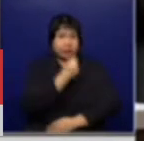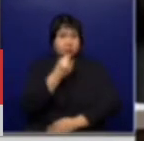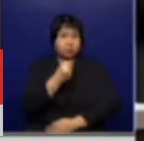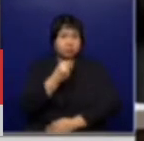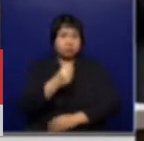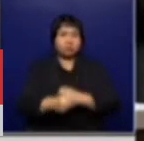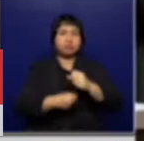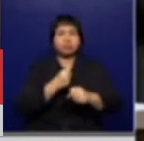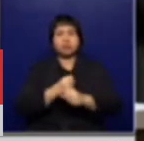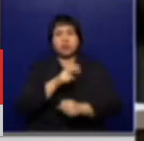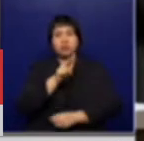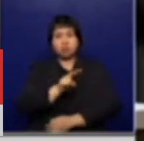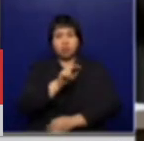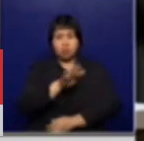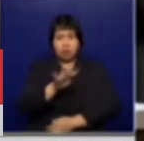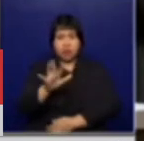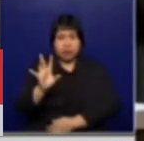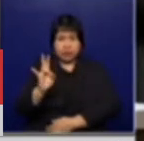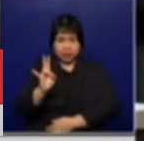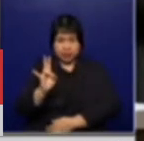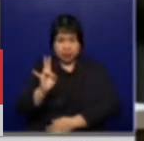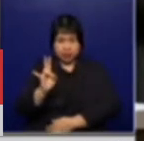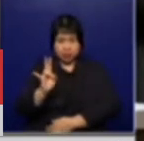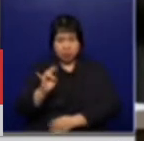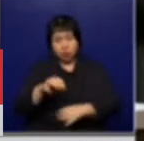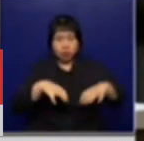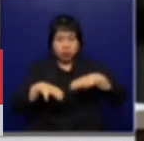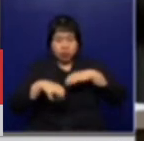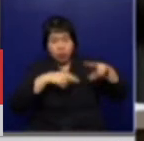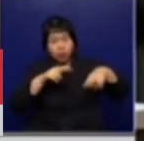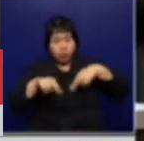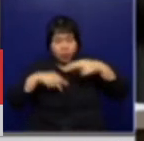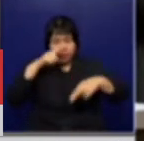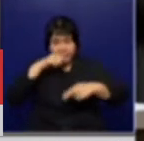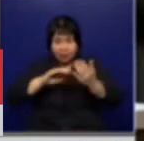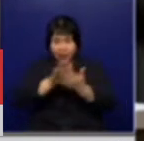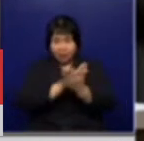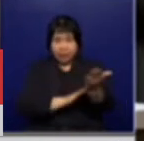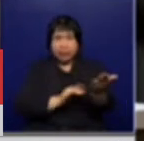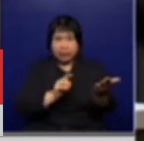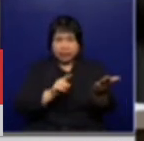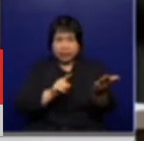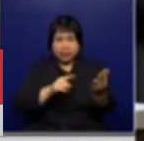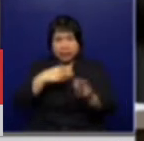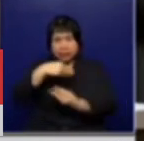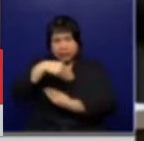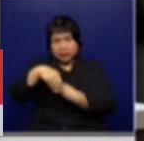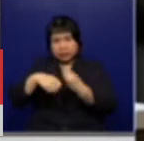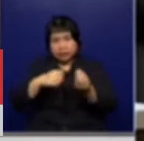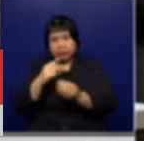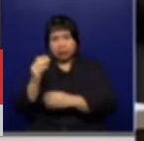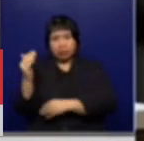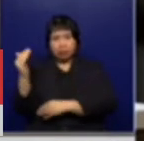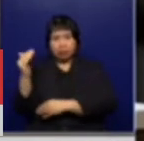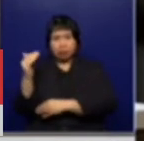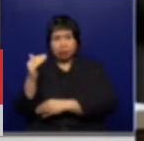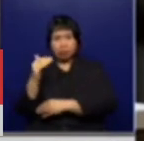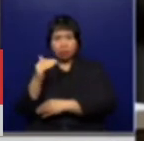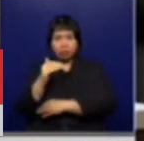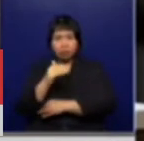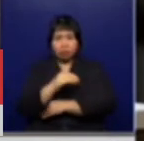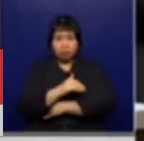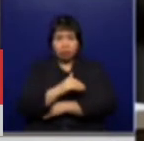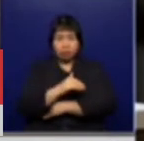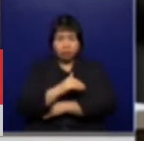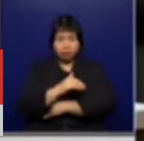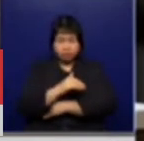ในปี2557และเข้ามาบริหารประเทศเศรษฐกิจประเทศไทยก็โตต่ำมาโดยตลอดค่ะเมื่